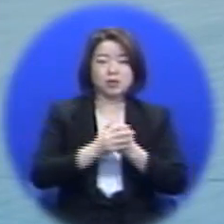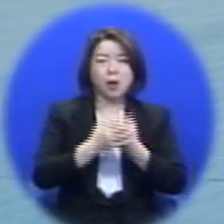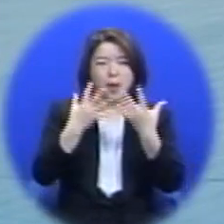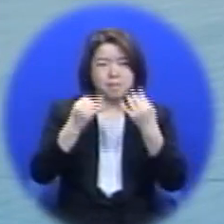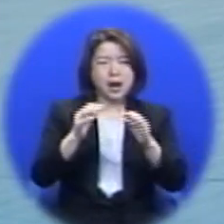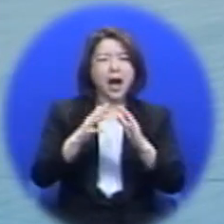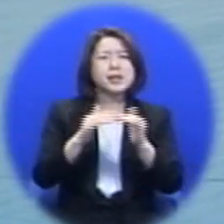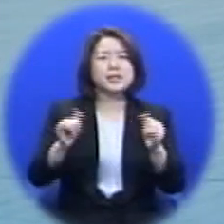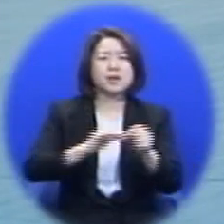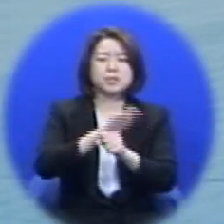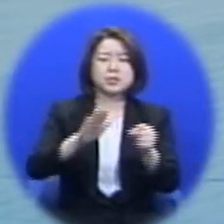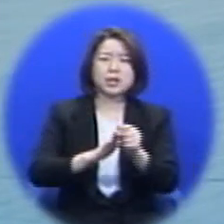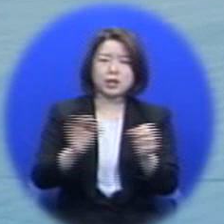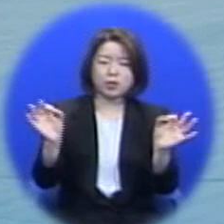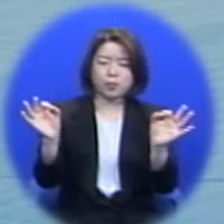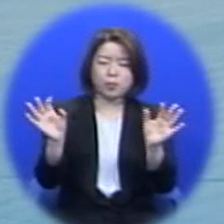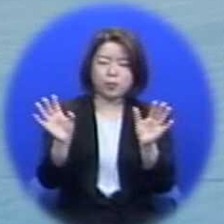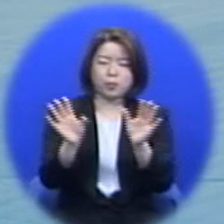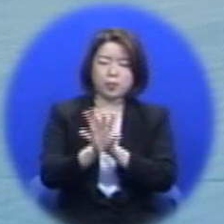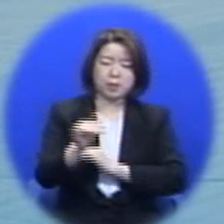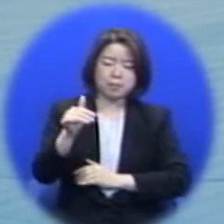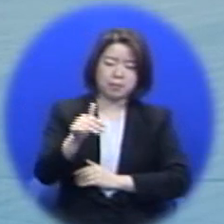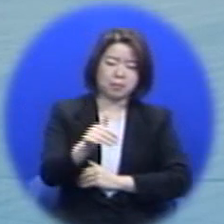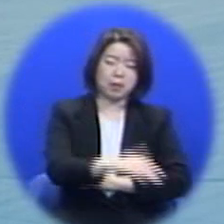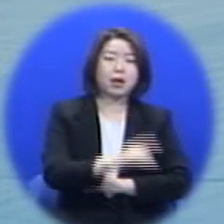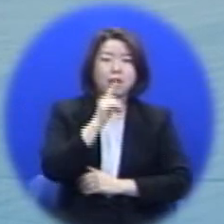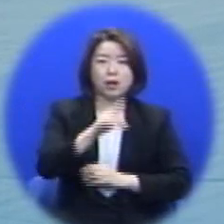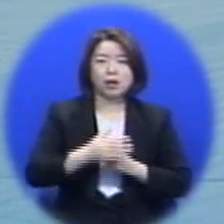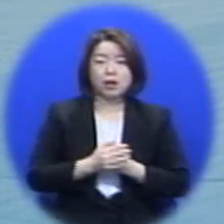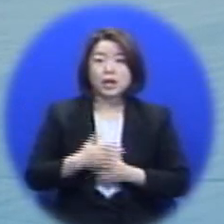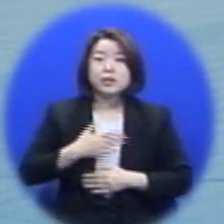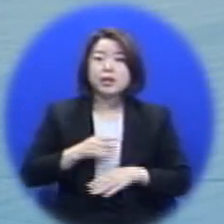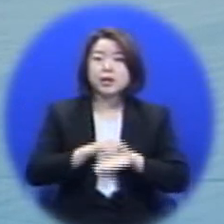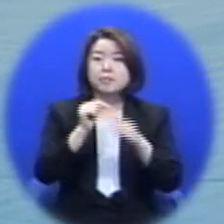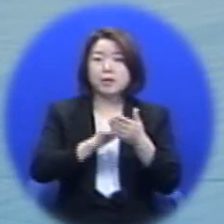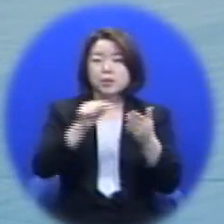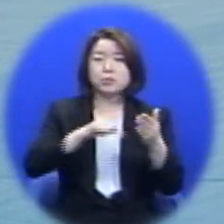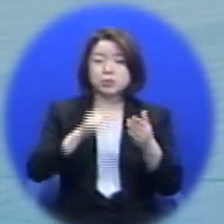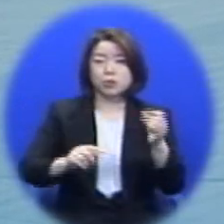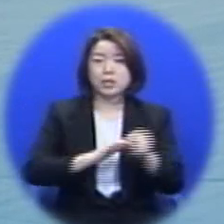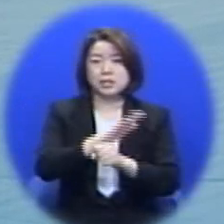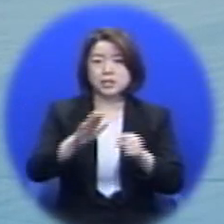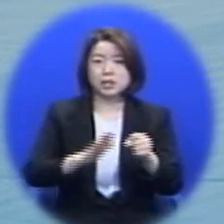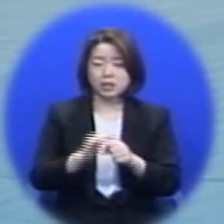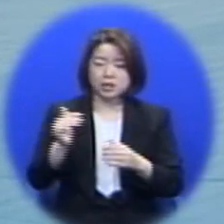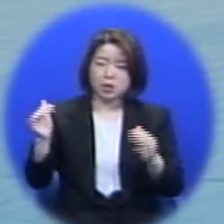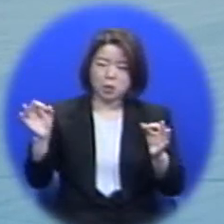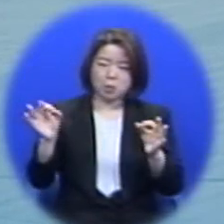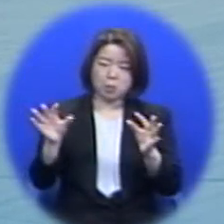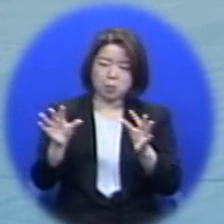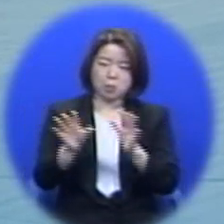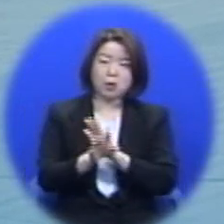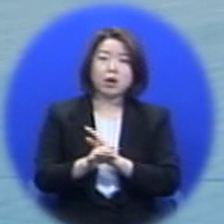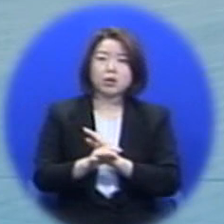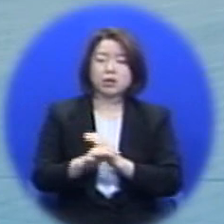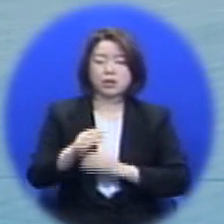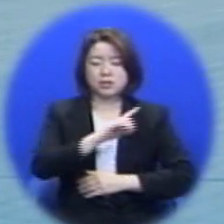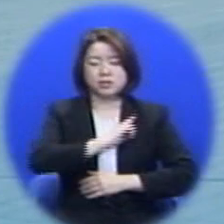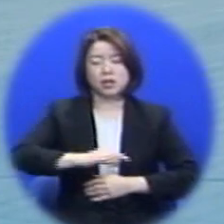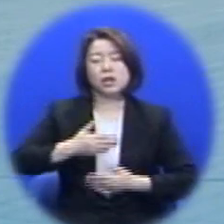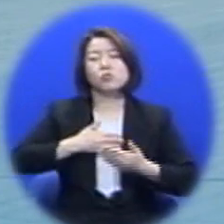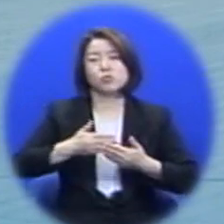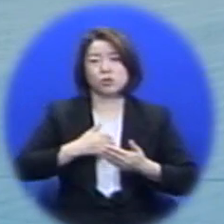사람의 사랑이 식어지리라. 내 마음속에 사랑이 식어지는 게 가장 두려운 거예요.